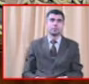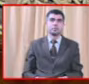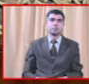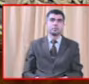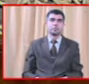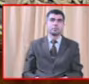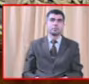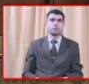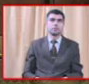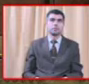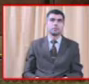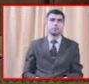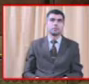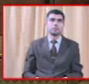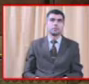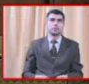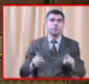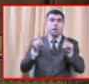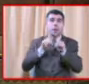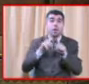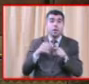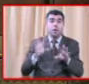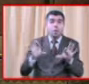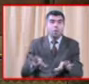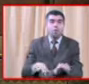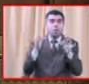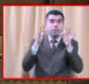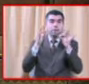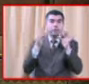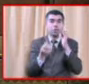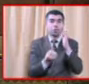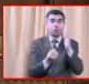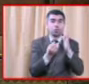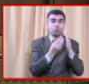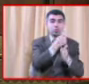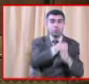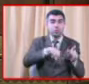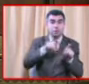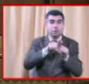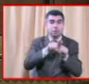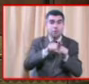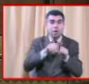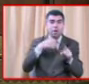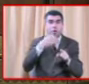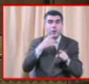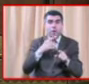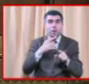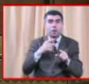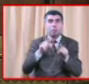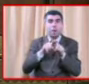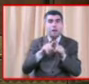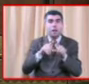تفضل السيد نائب. ما هو الإجراء الذي ستتخذونه لإصلاح وضعية اللغة